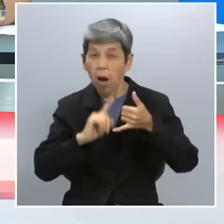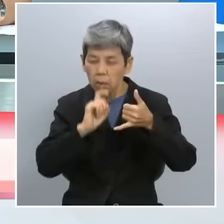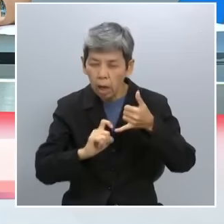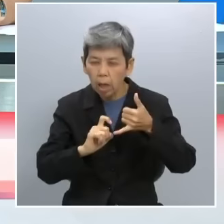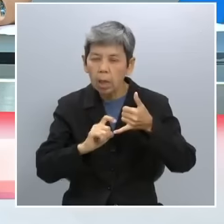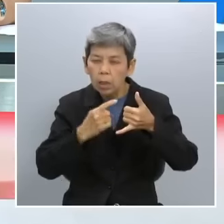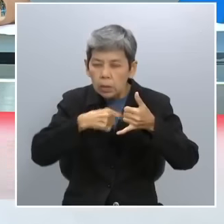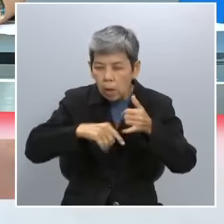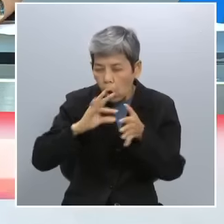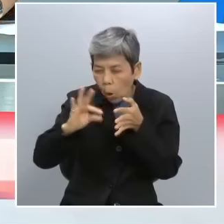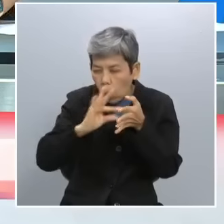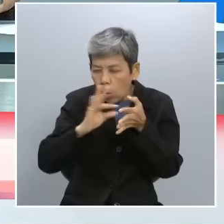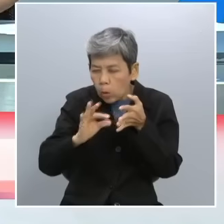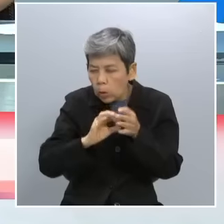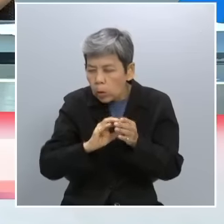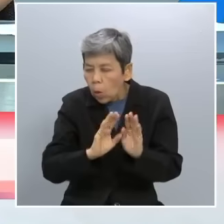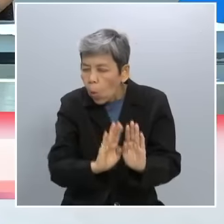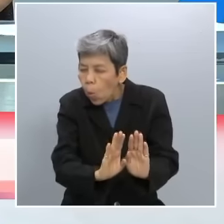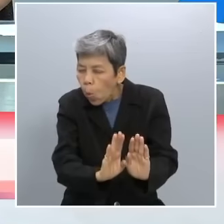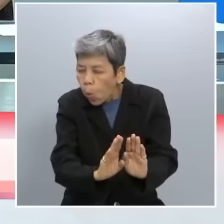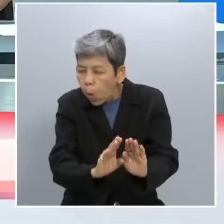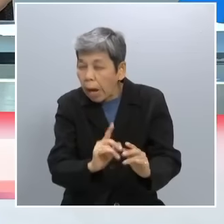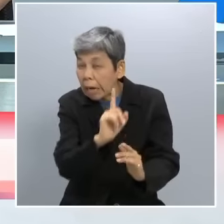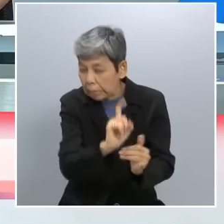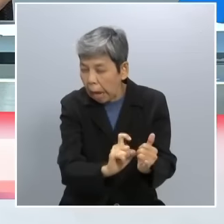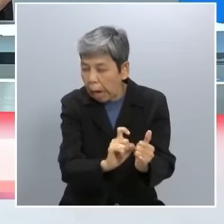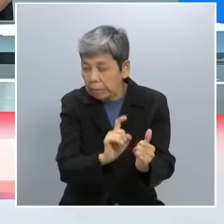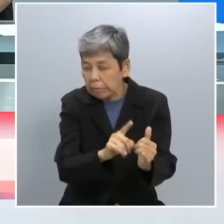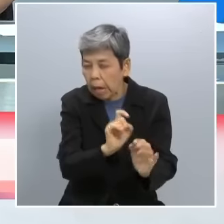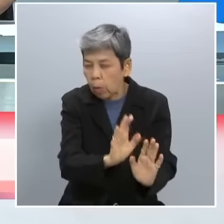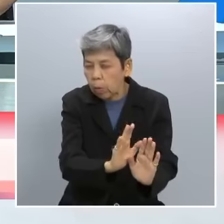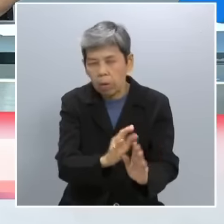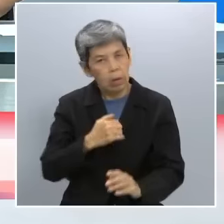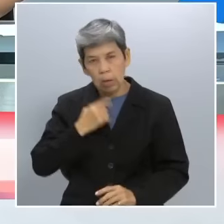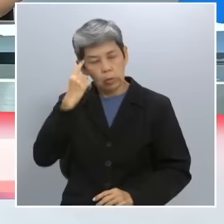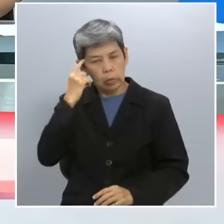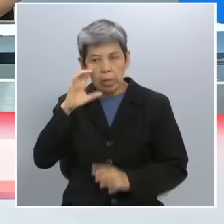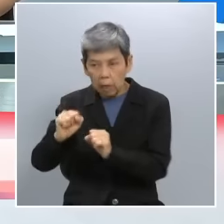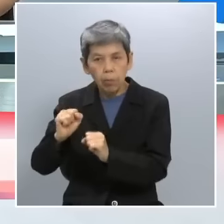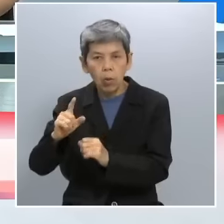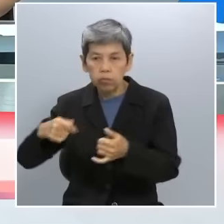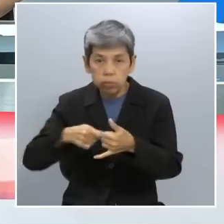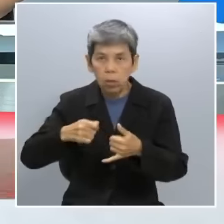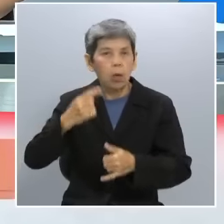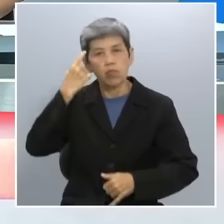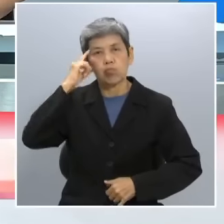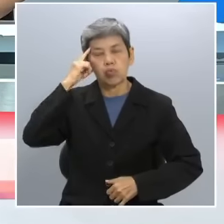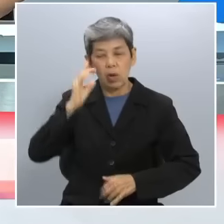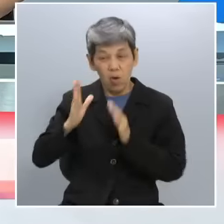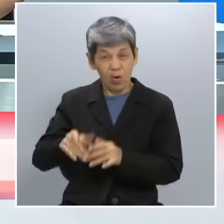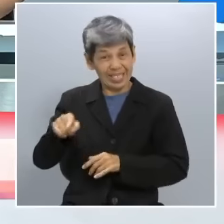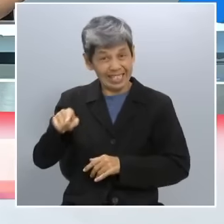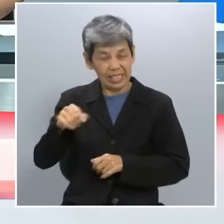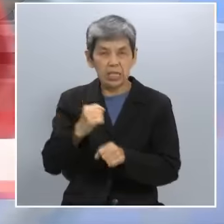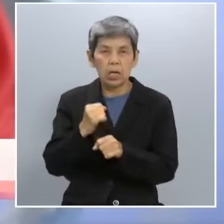ศพอยู่ในคอนโดในห้องของทางคุณไพศาลเองจนถึงขณะนี้เนี่ยก็ยังไม่สามารถจับตัวได้นะครับค่ะเพราะว่าคนร้ายเอง